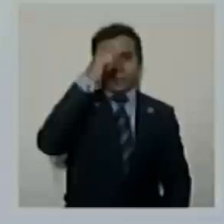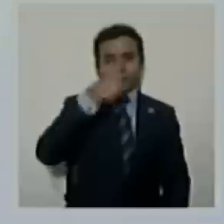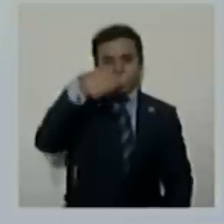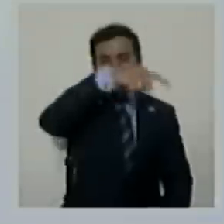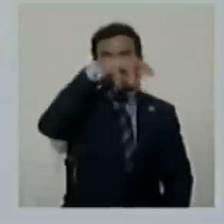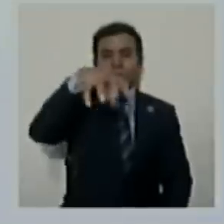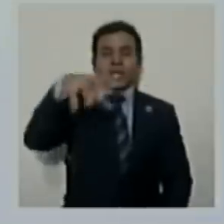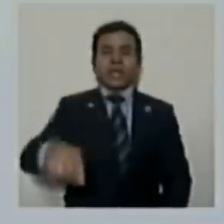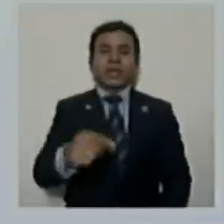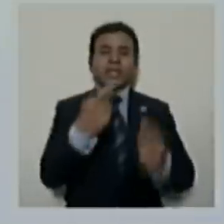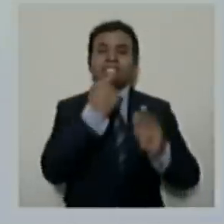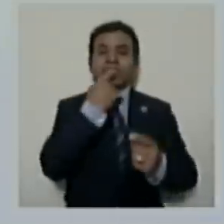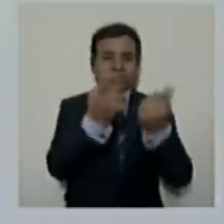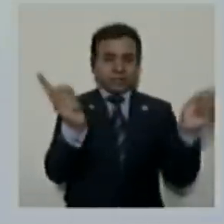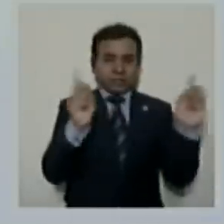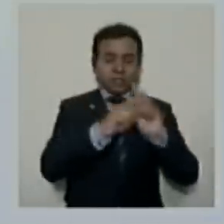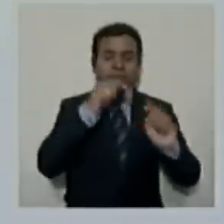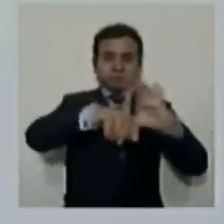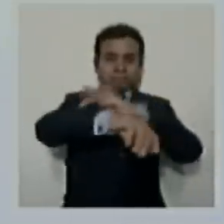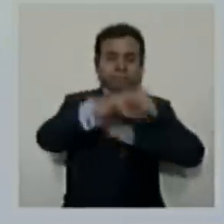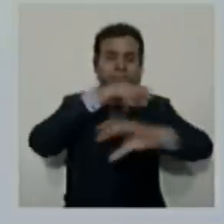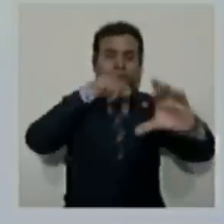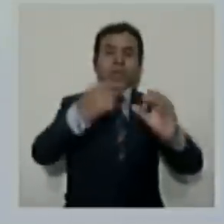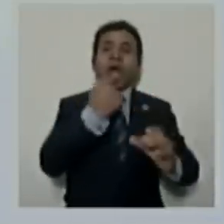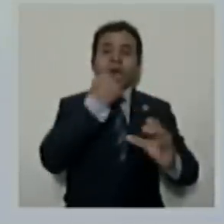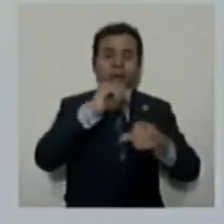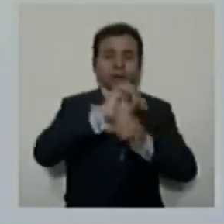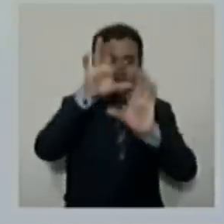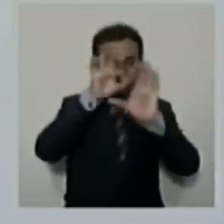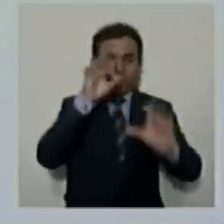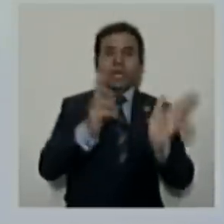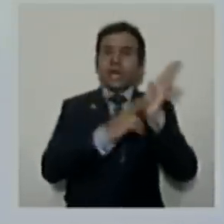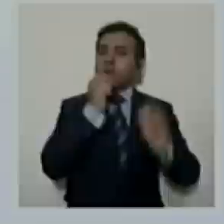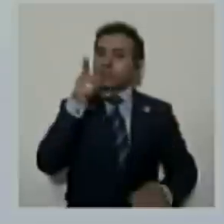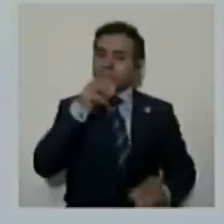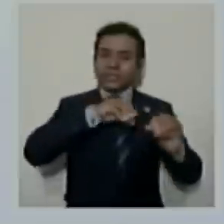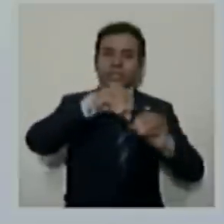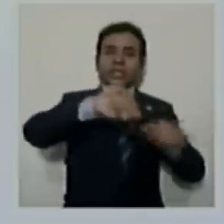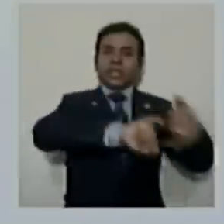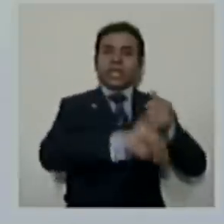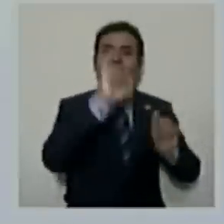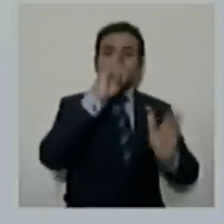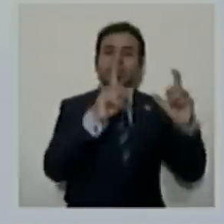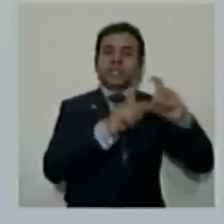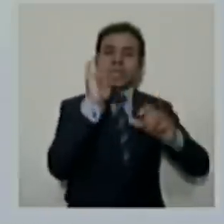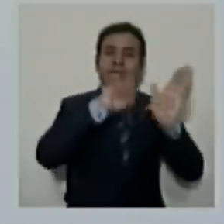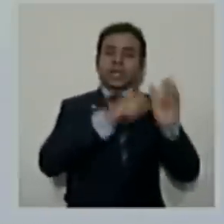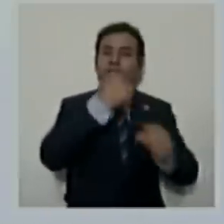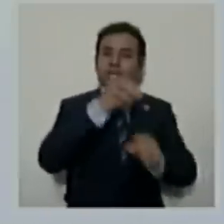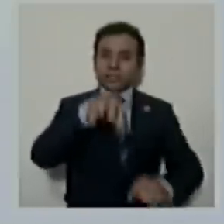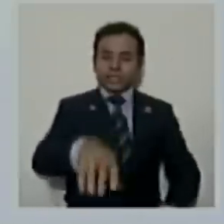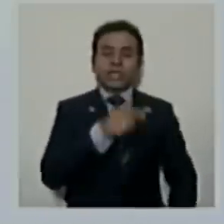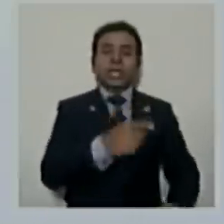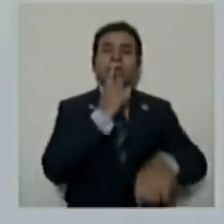যে কে যে একটি প্রতিষ্ঠান, তারাও বুথের মাধ্যমে সংগ্রহ করে থাকে নমুনা, যেটা নারায়ণগঞ্জে আছে, সিদ্ধিরগঞ্জে